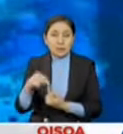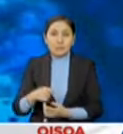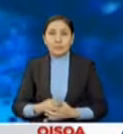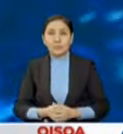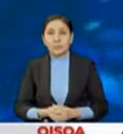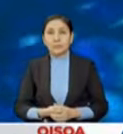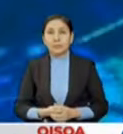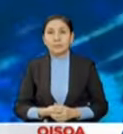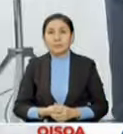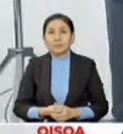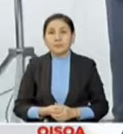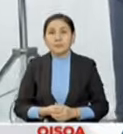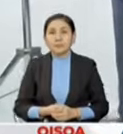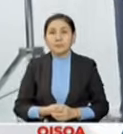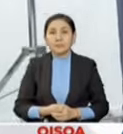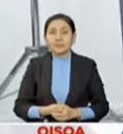qiladi.